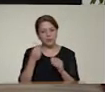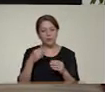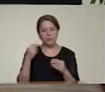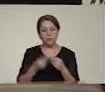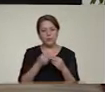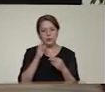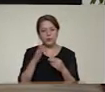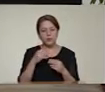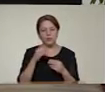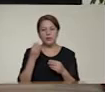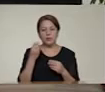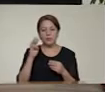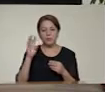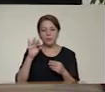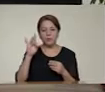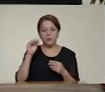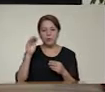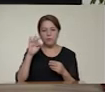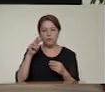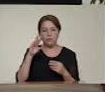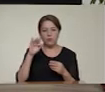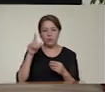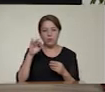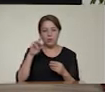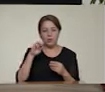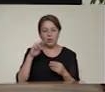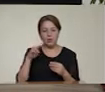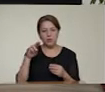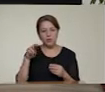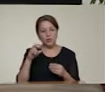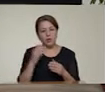tashqari, morfologiya bo'limida biz yordamchi